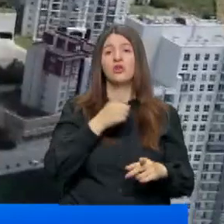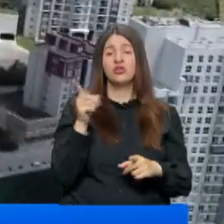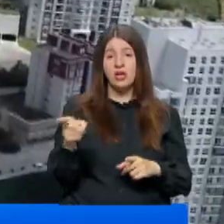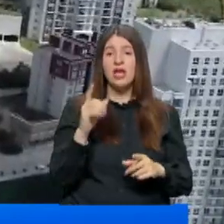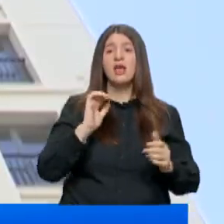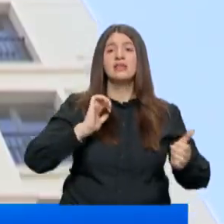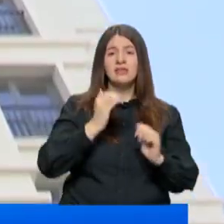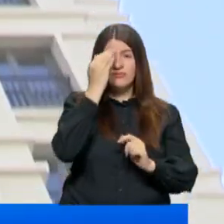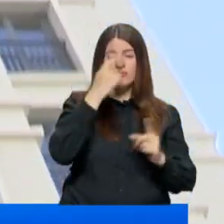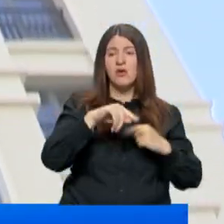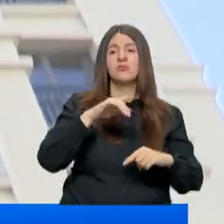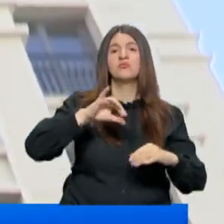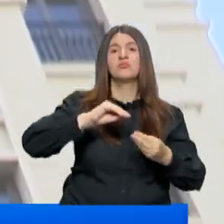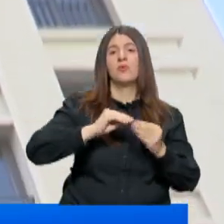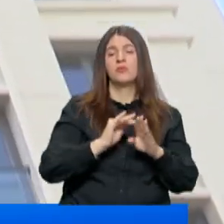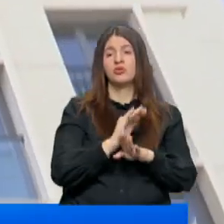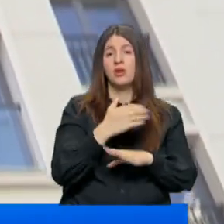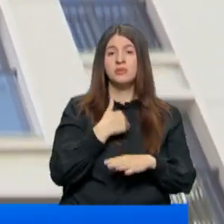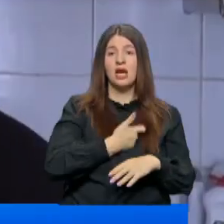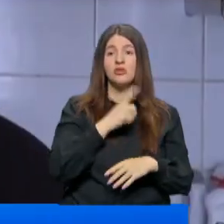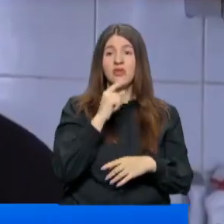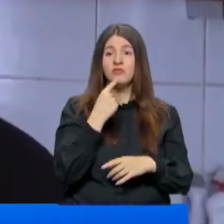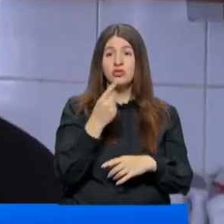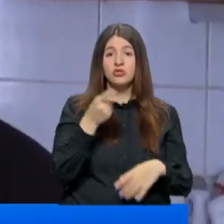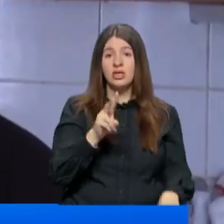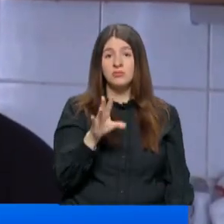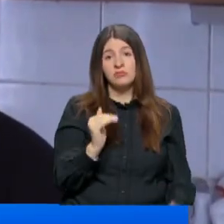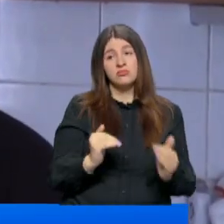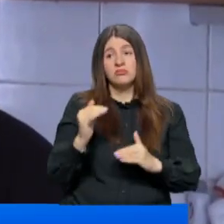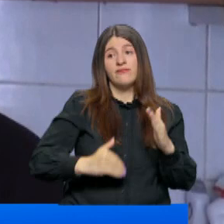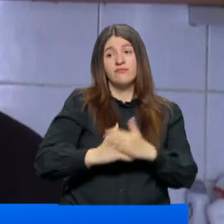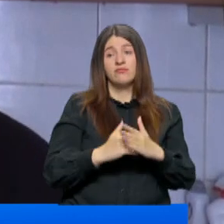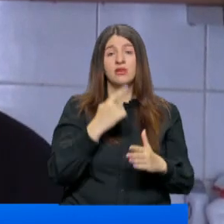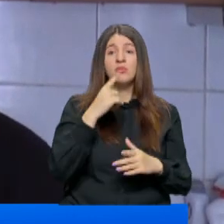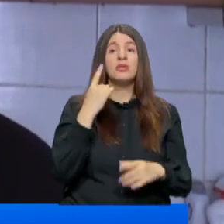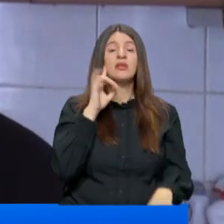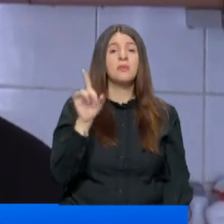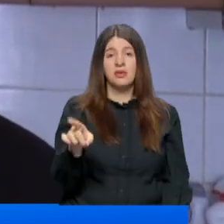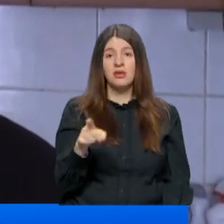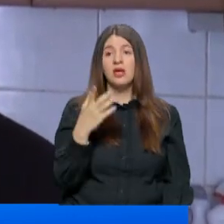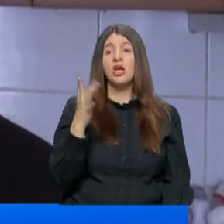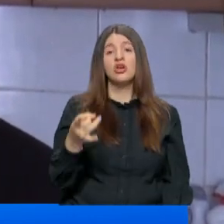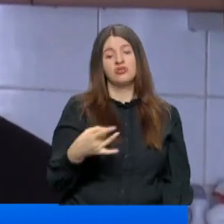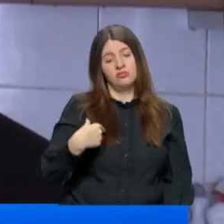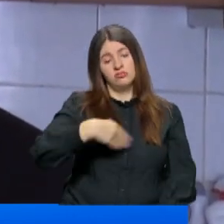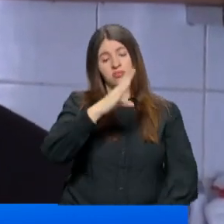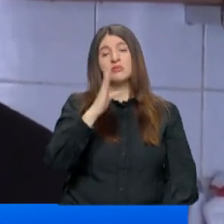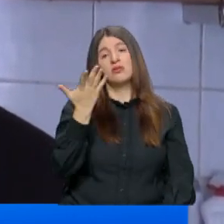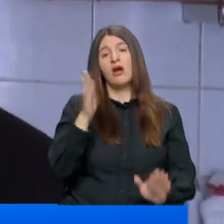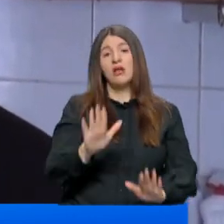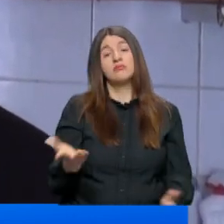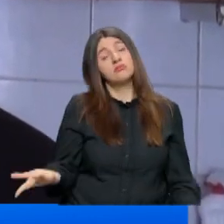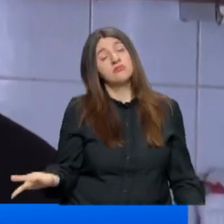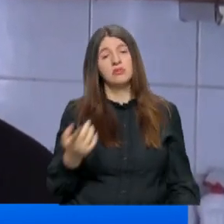öğrencilerin, dar gelirlinin belini büküyor. Biz kanun teklifini söyledik %25 arttırabileceğini ama bunu dinlemedi. Ya çıkın ya kalmaya devam edin